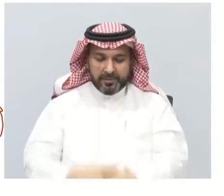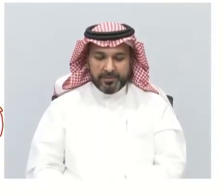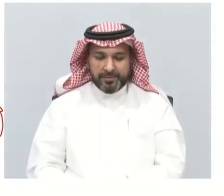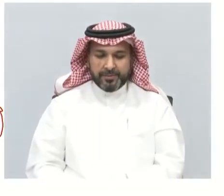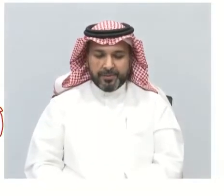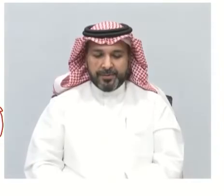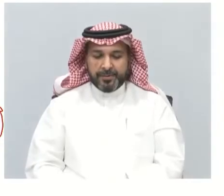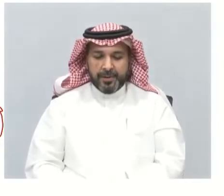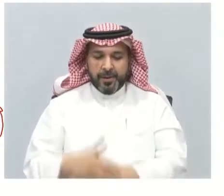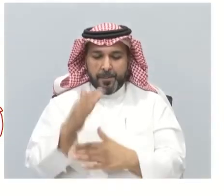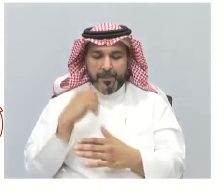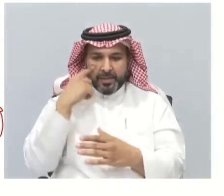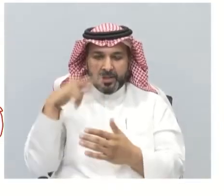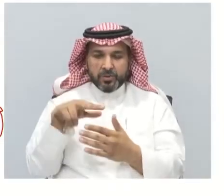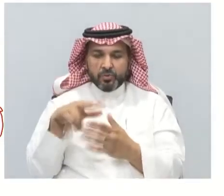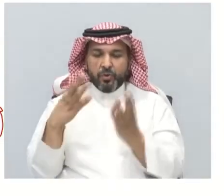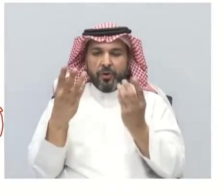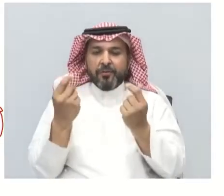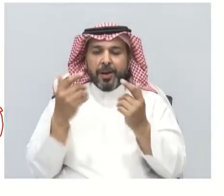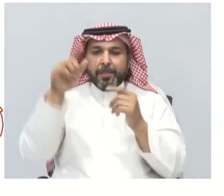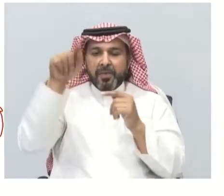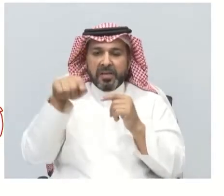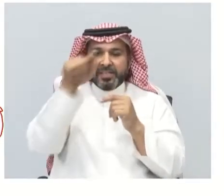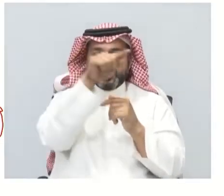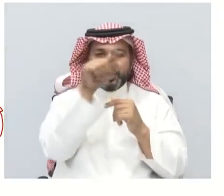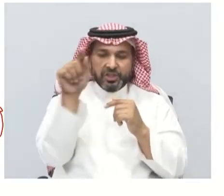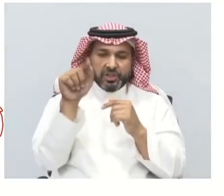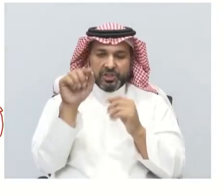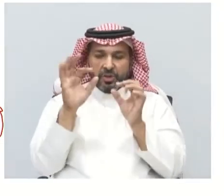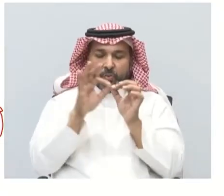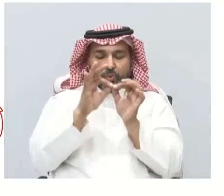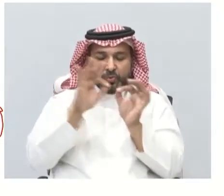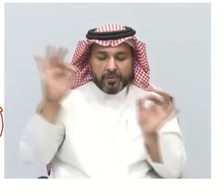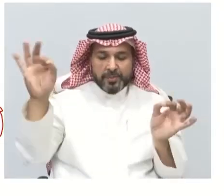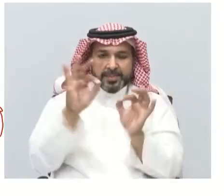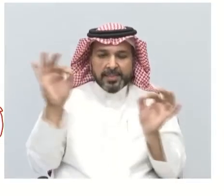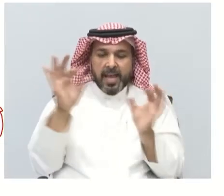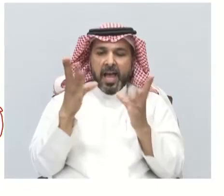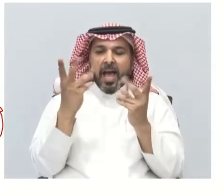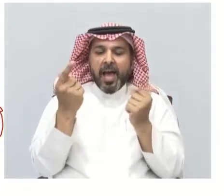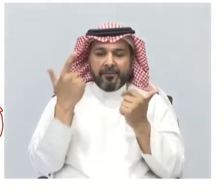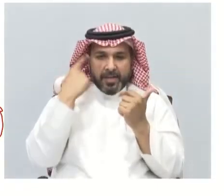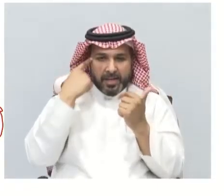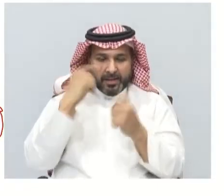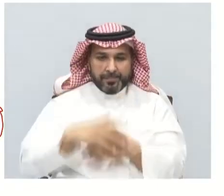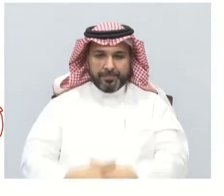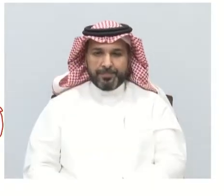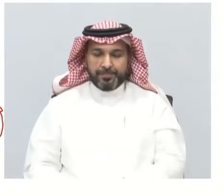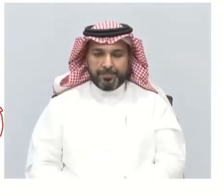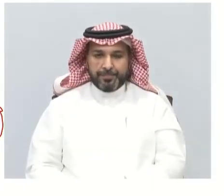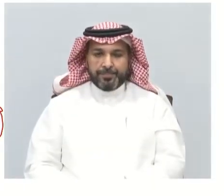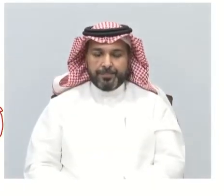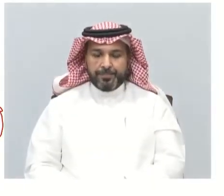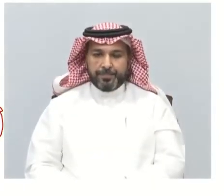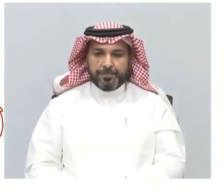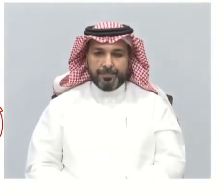هنا بعد ذلك نقوم باستعمال صيغه المسافه بين نقطتين لنجد ماذا لنجد لنجد